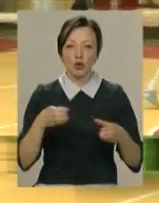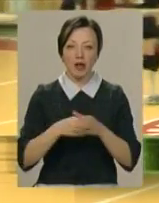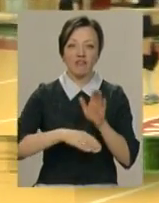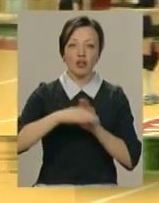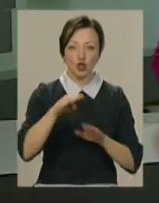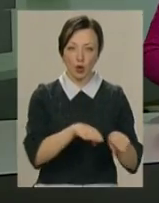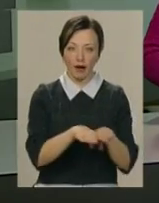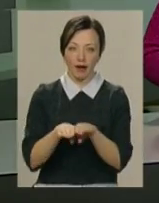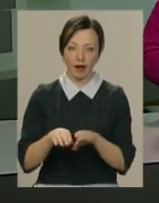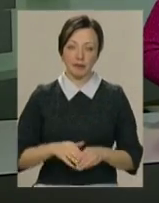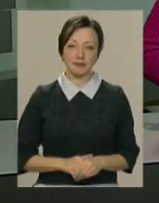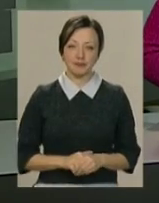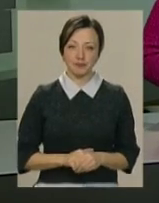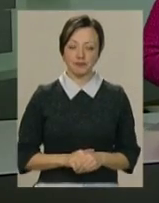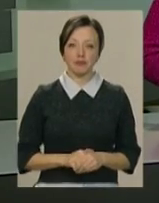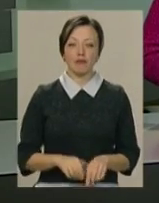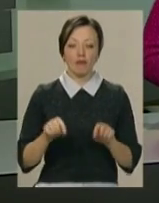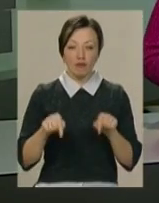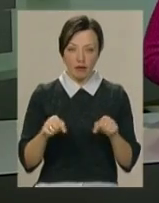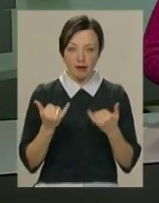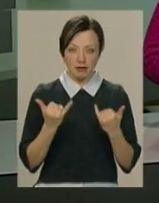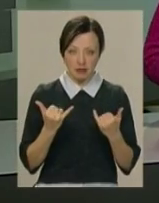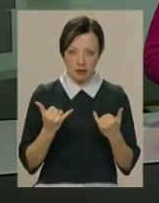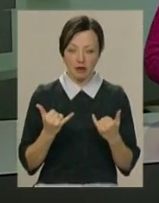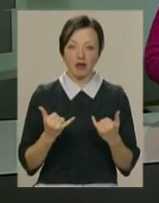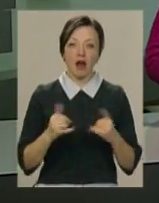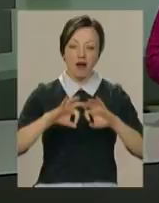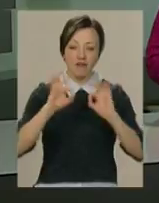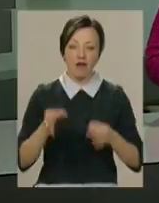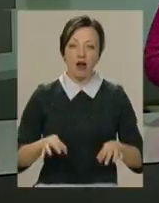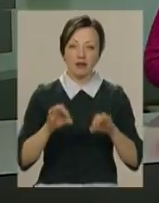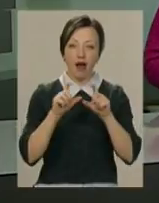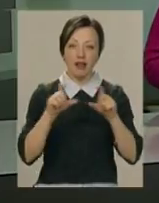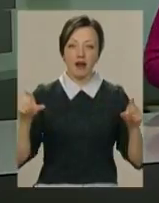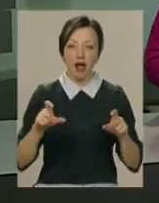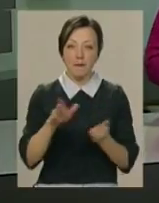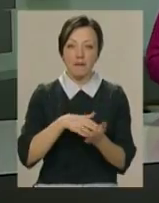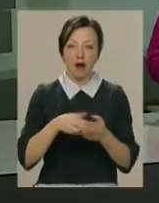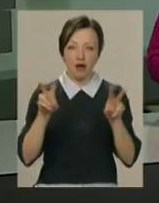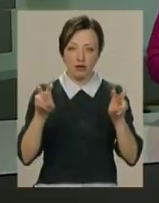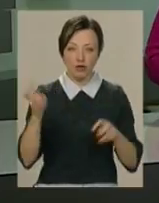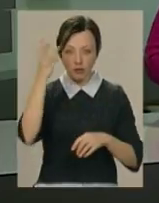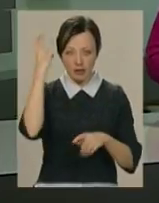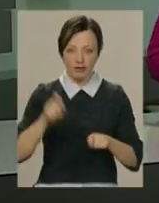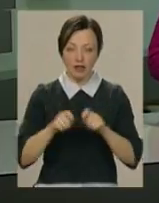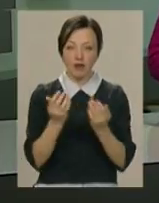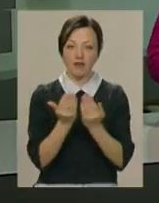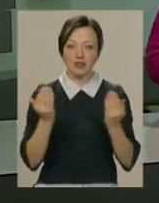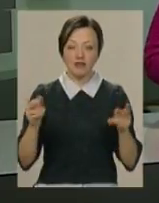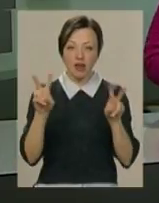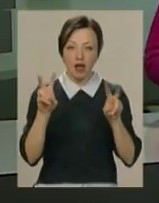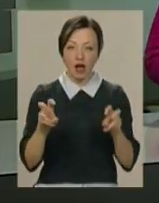ліги. У ці хвилини в арт-галереї «Масло» у Хмельницькому відбувається відкриття виставки «Край